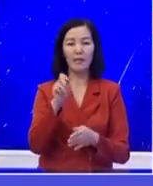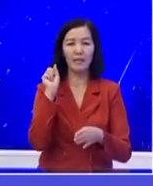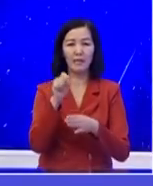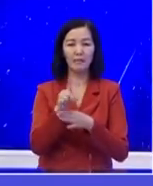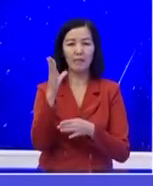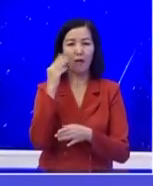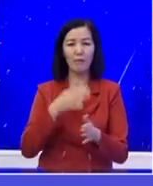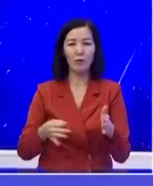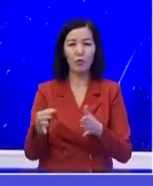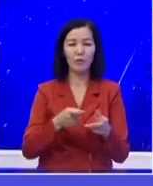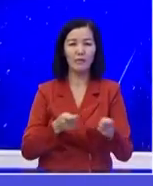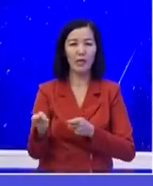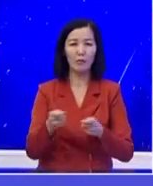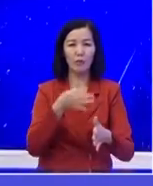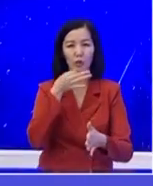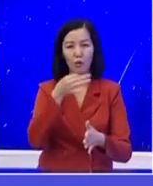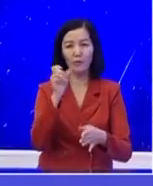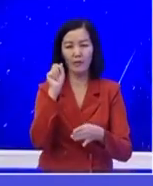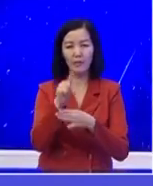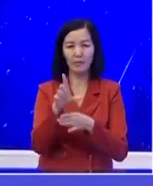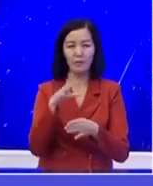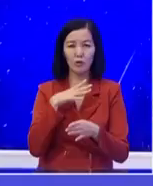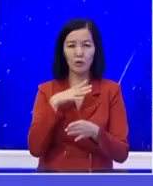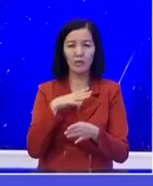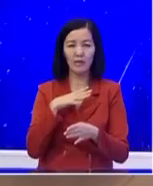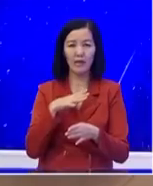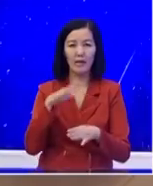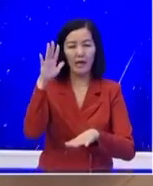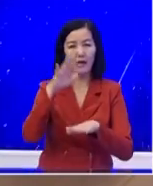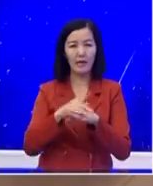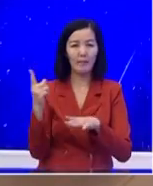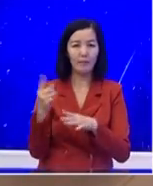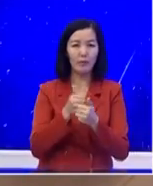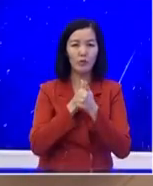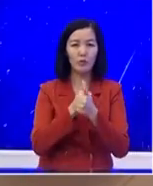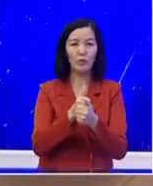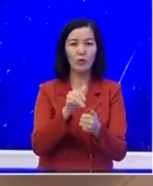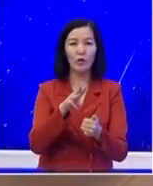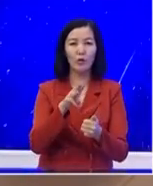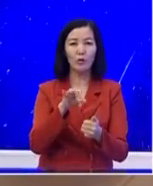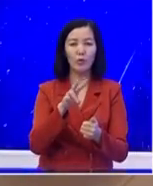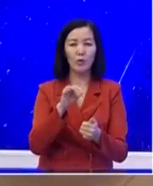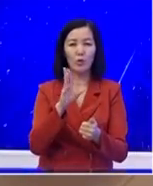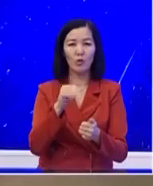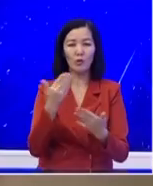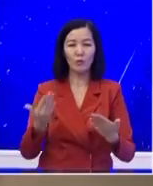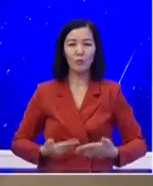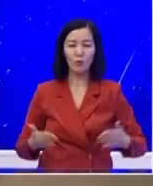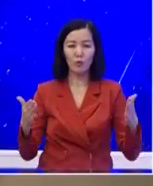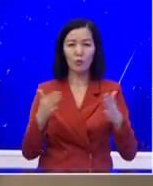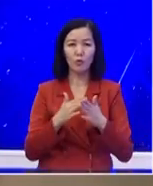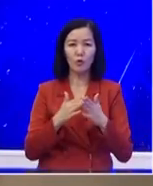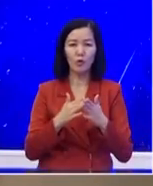облысы әкімдігі де жауаптыларға тапсырма жүктеді. Аймақ әкімінің бірінші орынбасары Ләззат Махатұлы, тұрғын үй коммуналдық